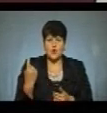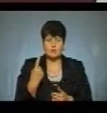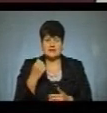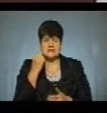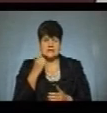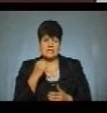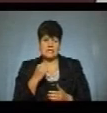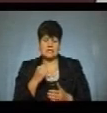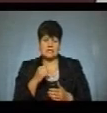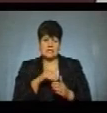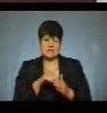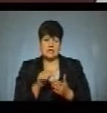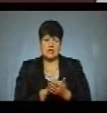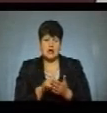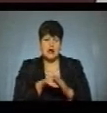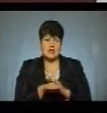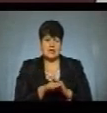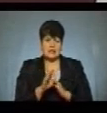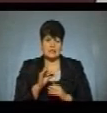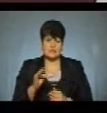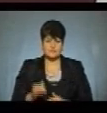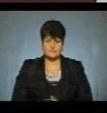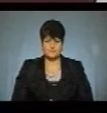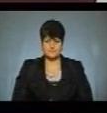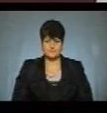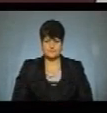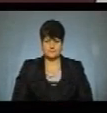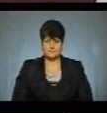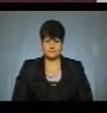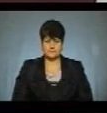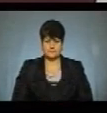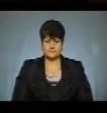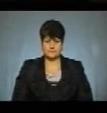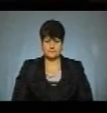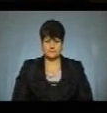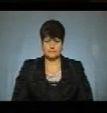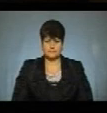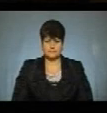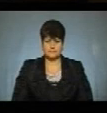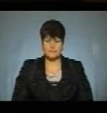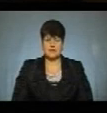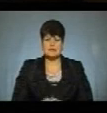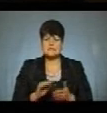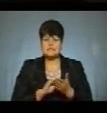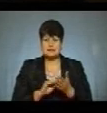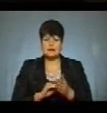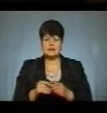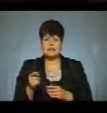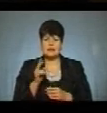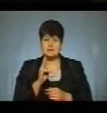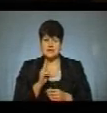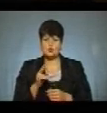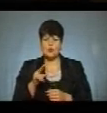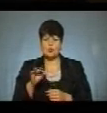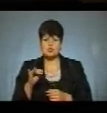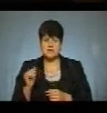розповів директор цієї установи Федір Полянський. Подробиці у сюжеті Анжели Шови. Вчений секретар Кременецько-Почаївського